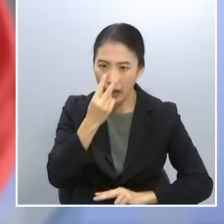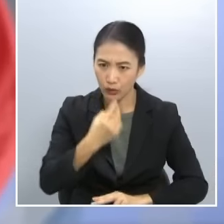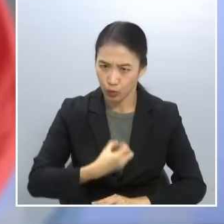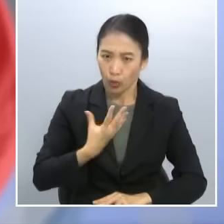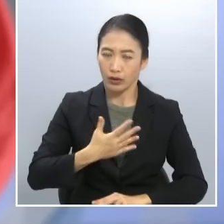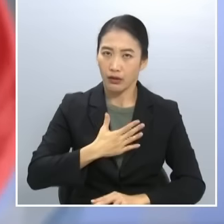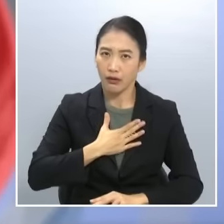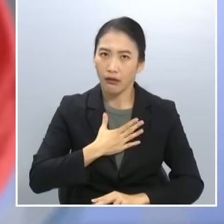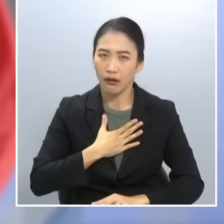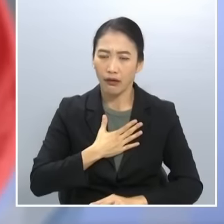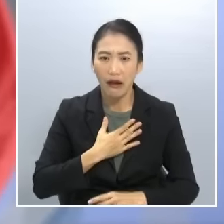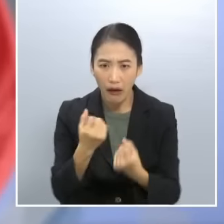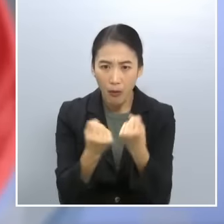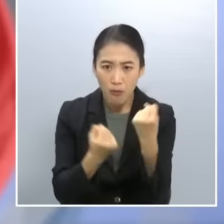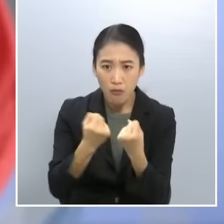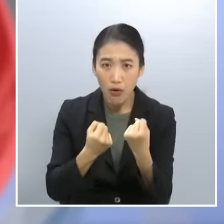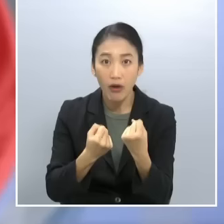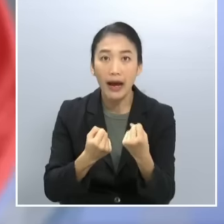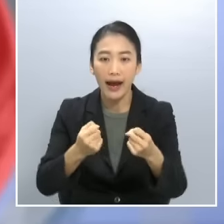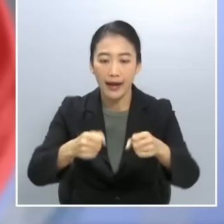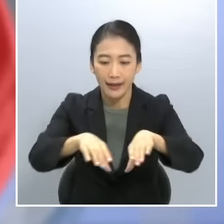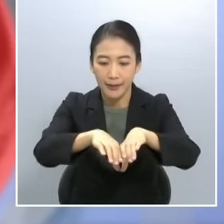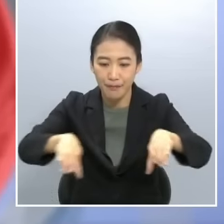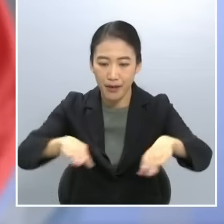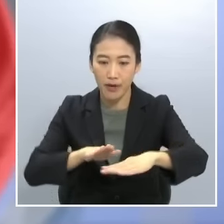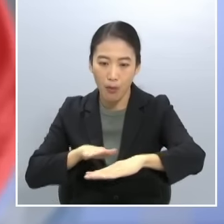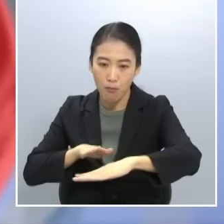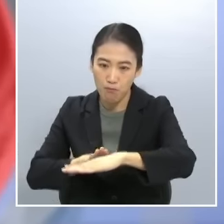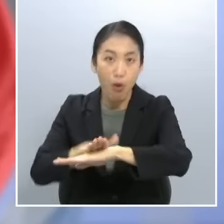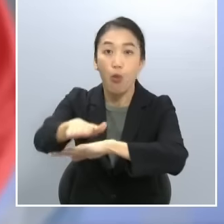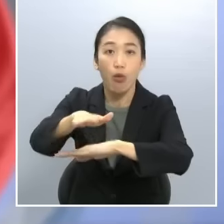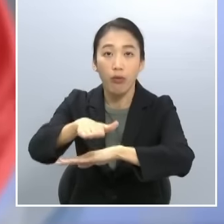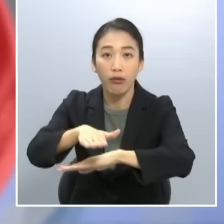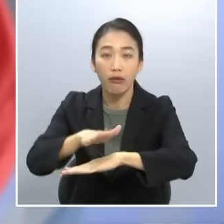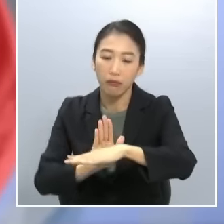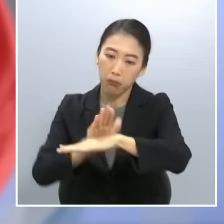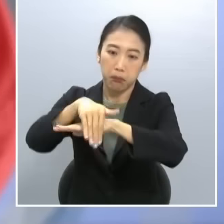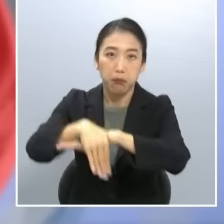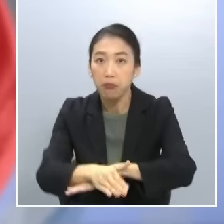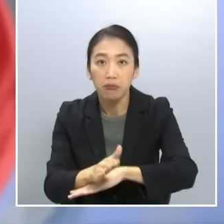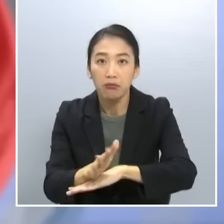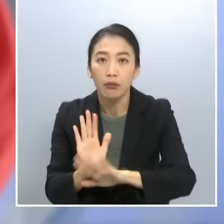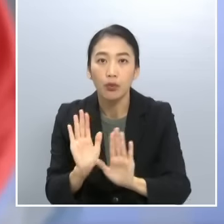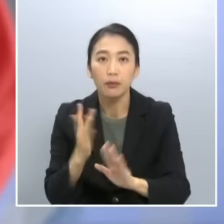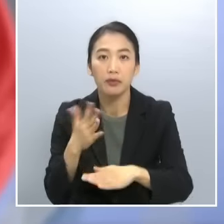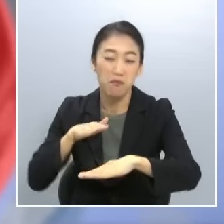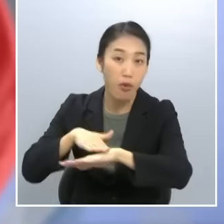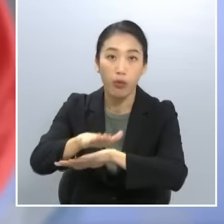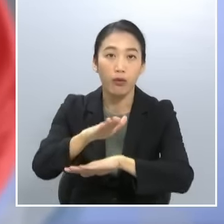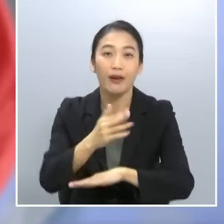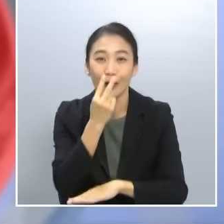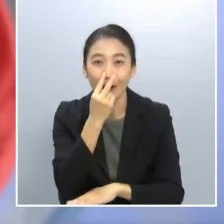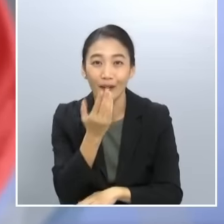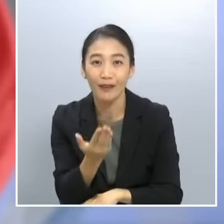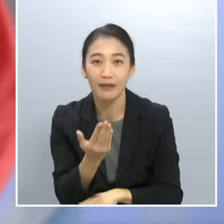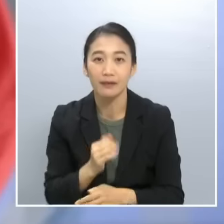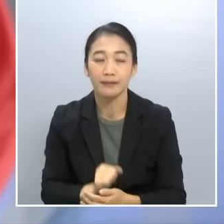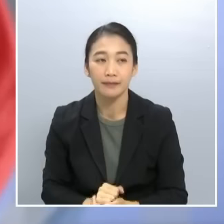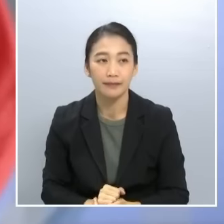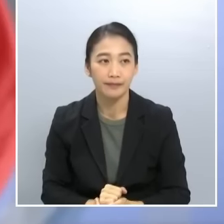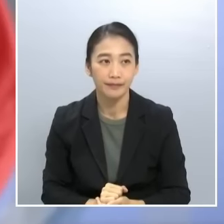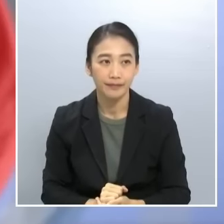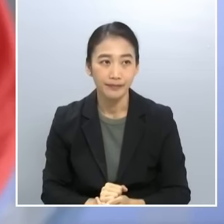มันยังไม่รอชะลอเลยมันพุ่งเลยลองดูตอนที่มันเข้าไปก่อนอ้าลองดูตอนเข้าไปนะอตอนดูกลับเอาตนเข้าไปอันนี้